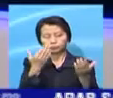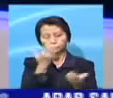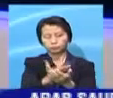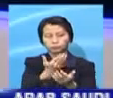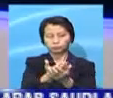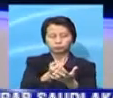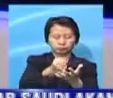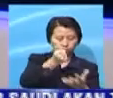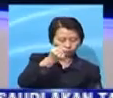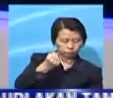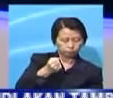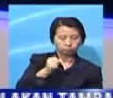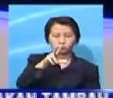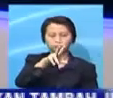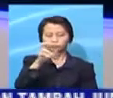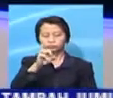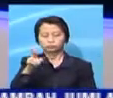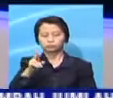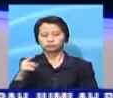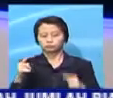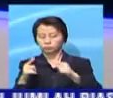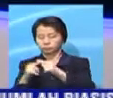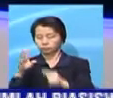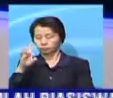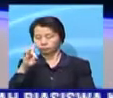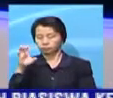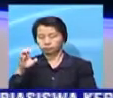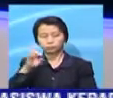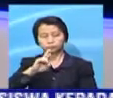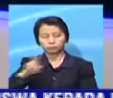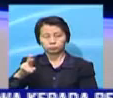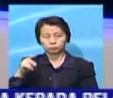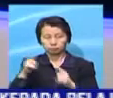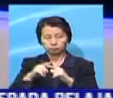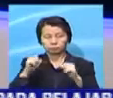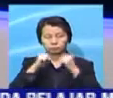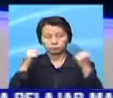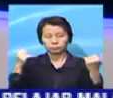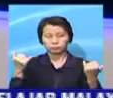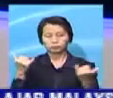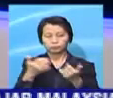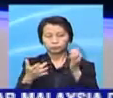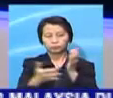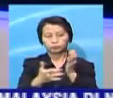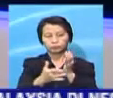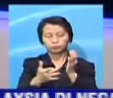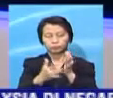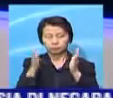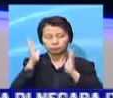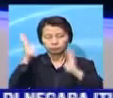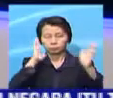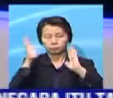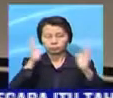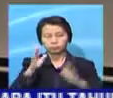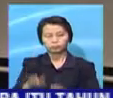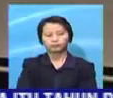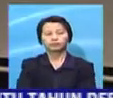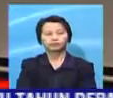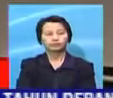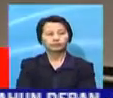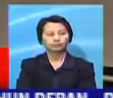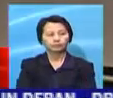antara 300 Rib hingga r00 r000 kepada Syarikat permulaan teknologi tempatan timbalan presiden